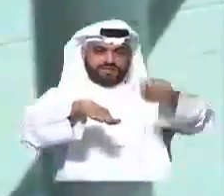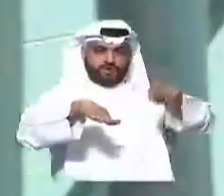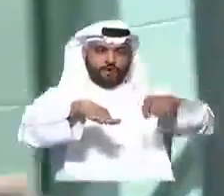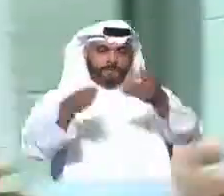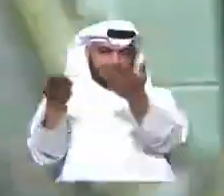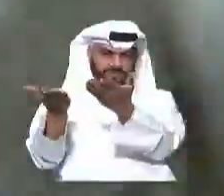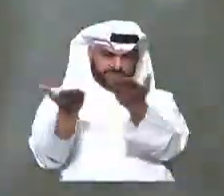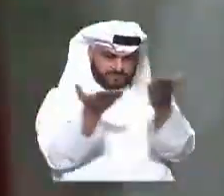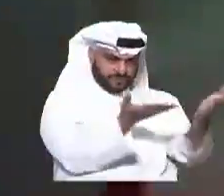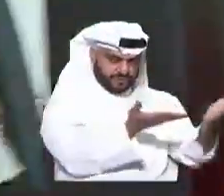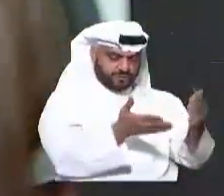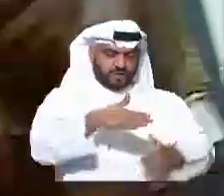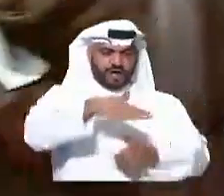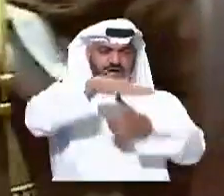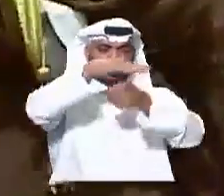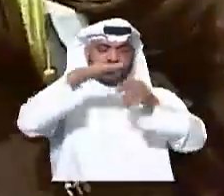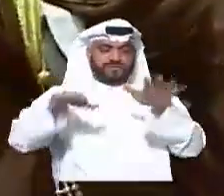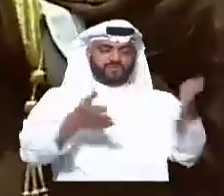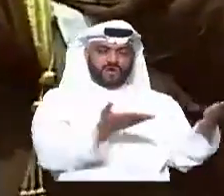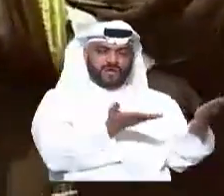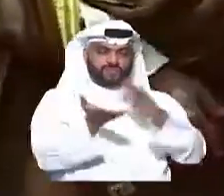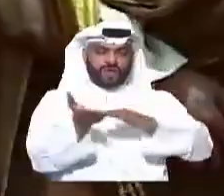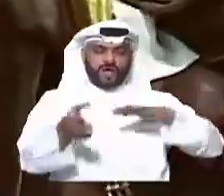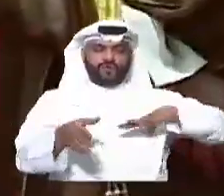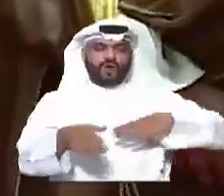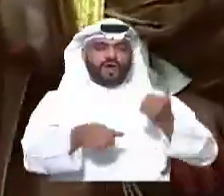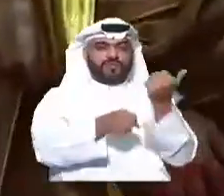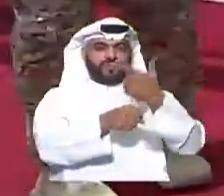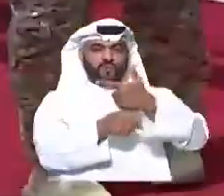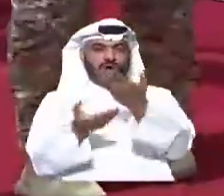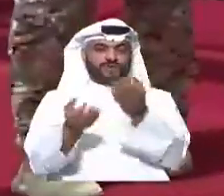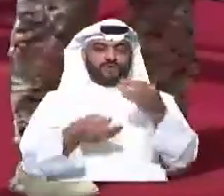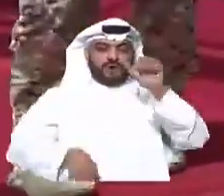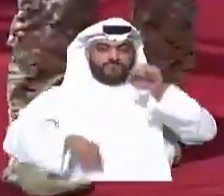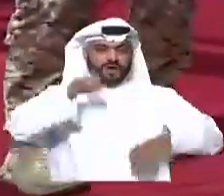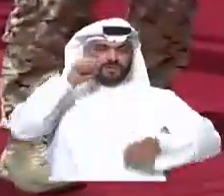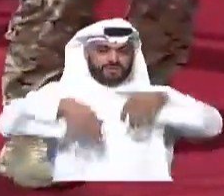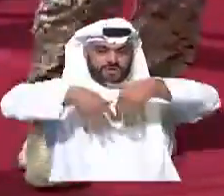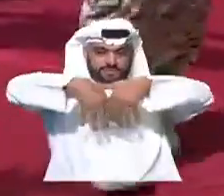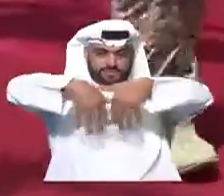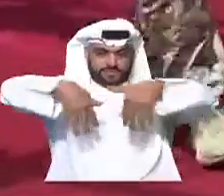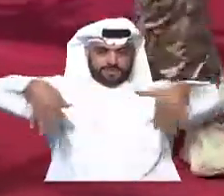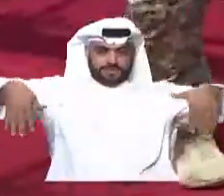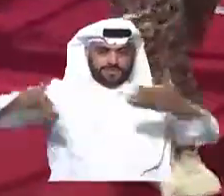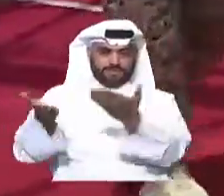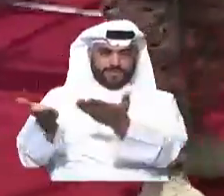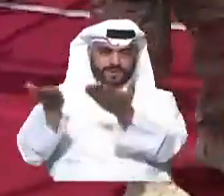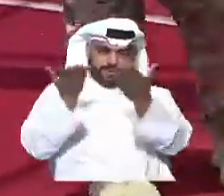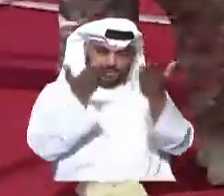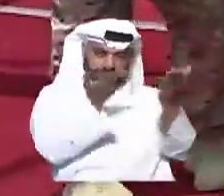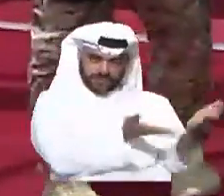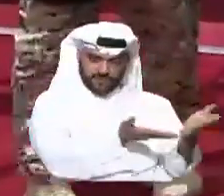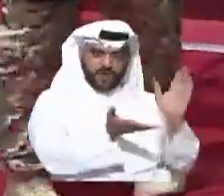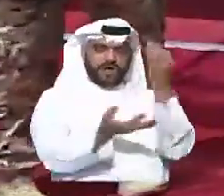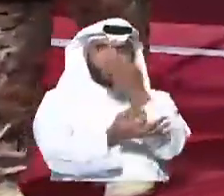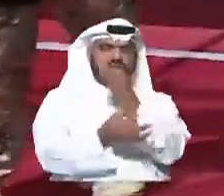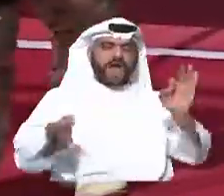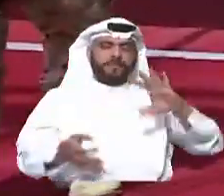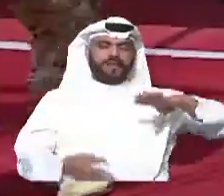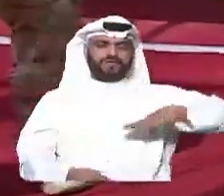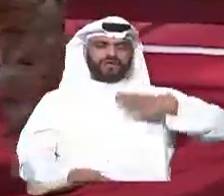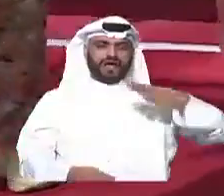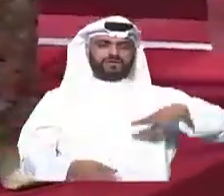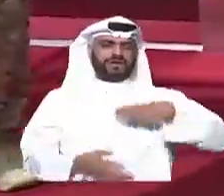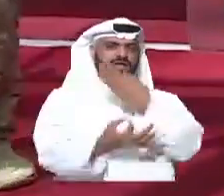الغانم ومعالي رئيس ديوان سمو ولي العهد ورئيس بعثة الشرف الشيخ أحمد العبد الله الأحمد الصباح